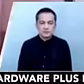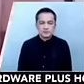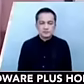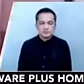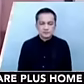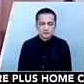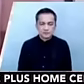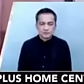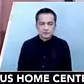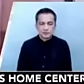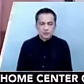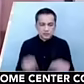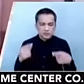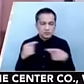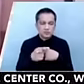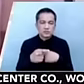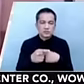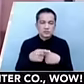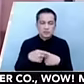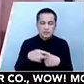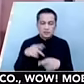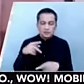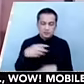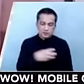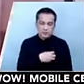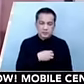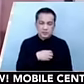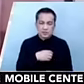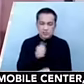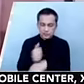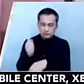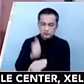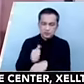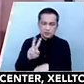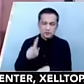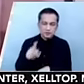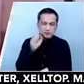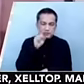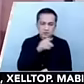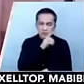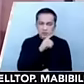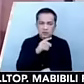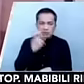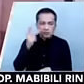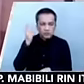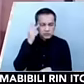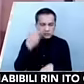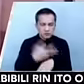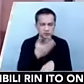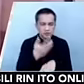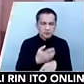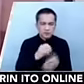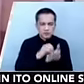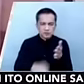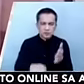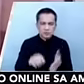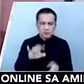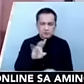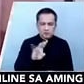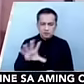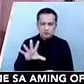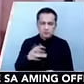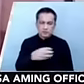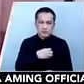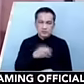Kinontra ng PNP ang alegasyon ni Vice President Sara Duterte na political harassment ang pagbawas ng 75 pulis sa kanyang security